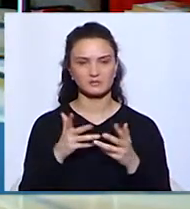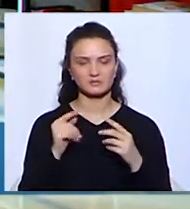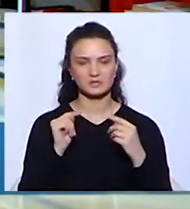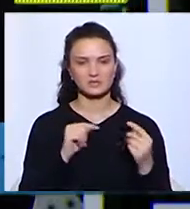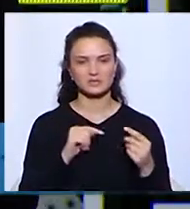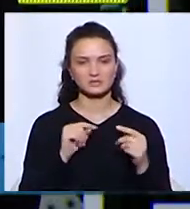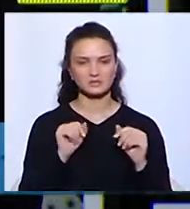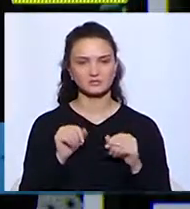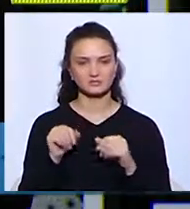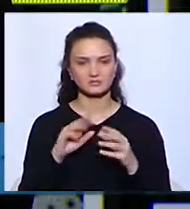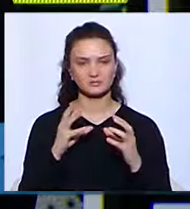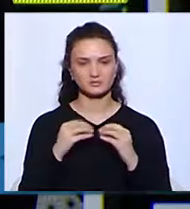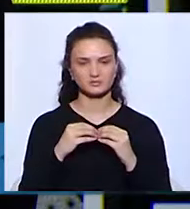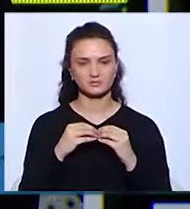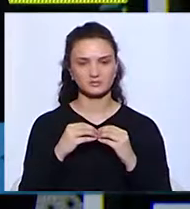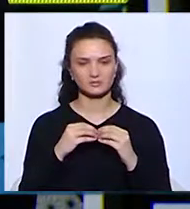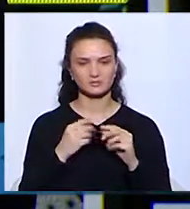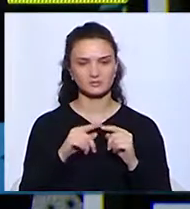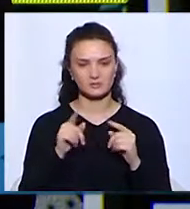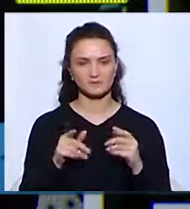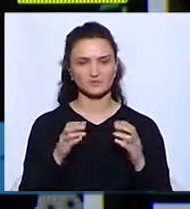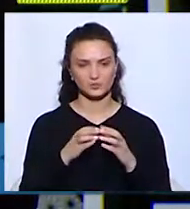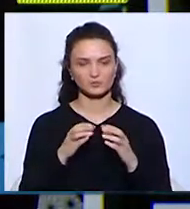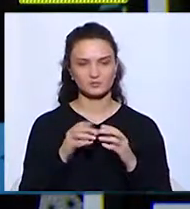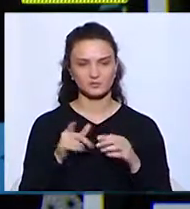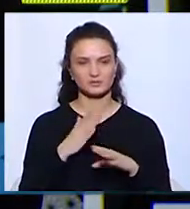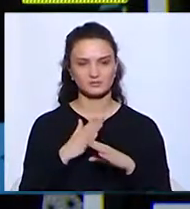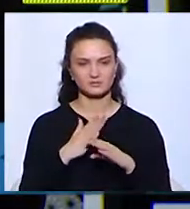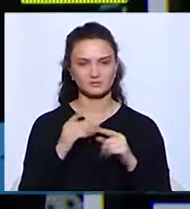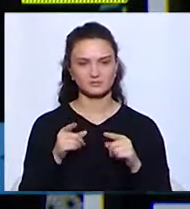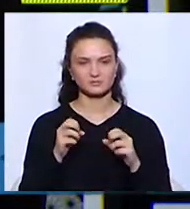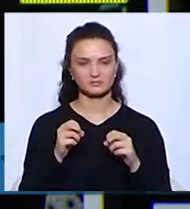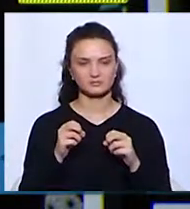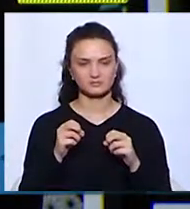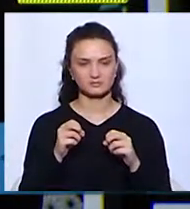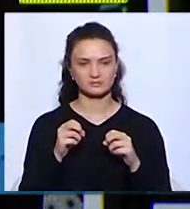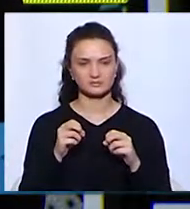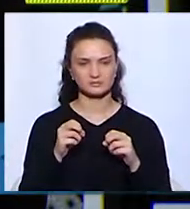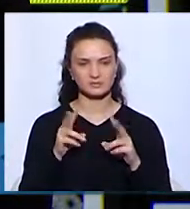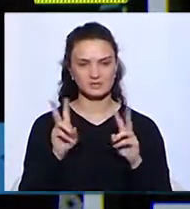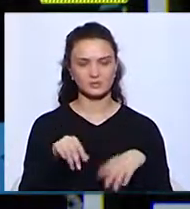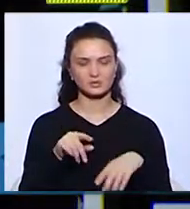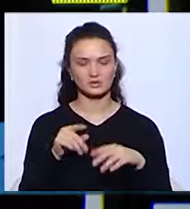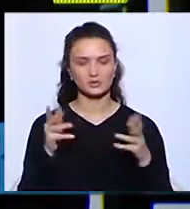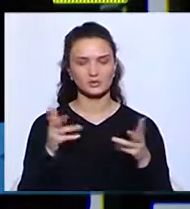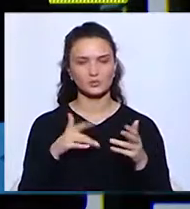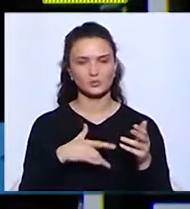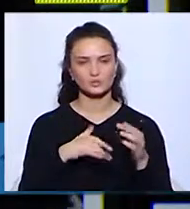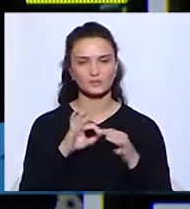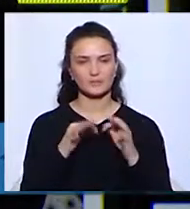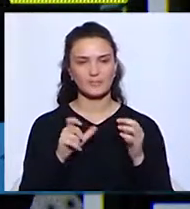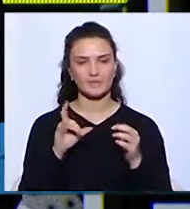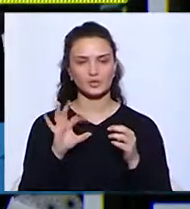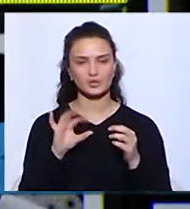საწინააღმდეგო საშუალებები და საყოველთაოდ ცნობილია, რომ აი ამ ჯგუფს აქვს სპეციფიური გართულება კუჭ-ნაწლავის ტრაქტის